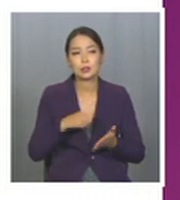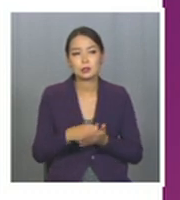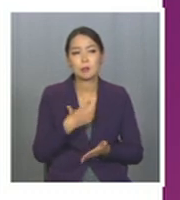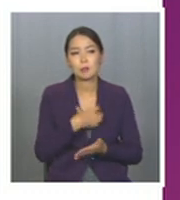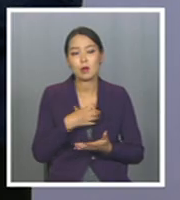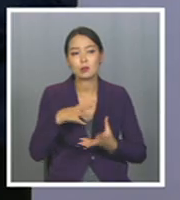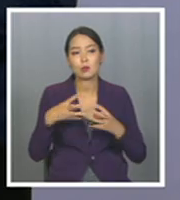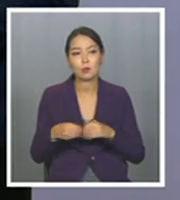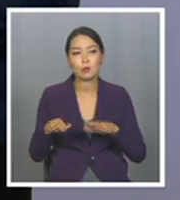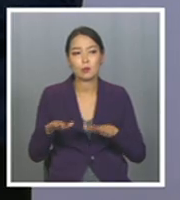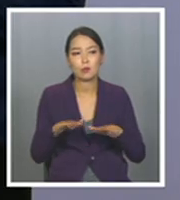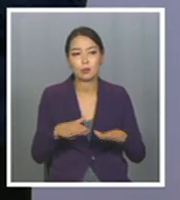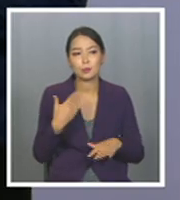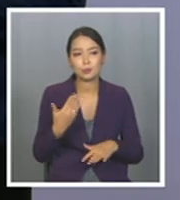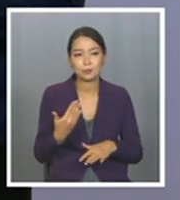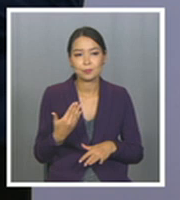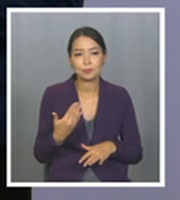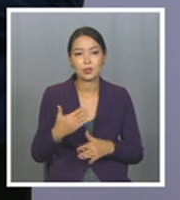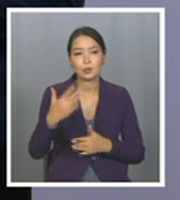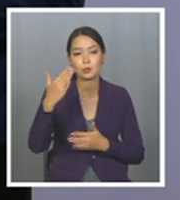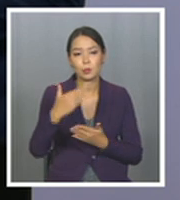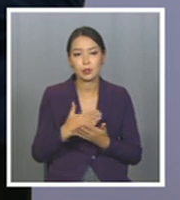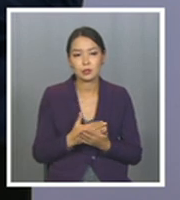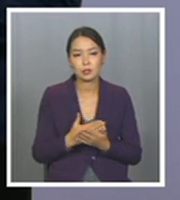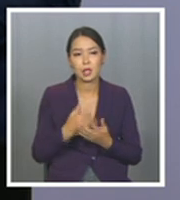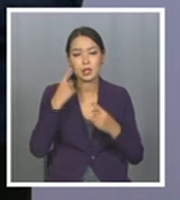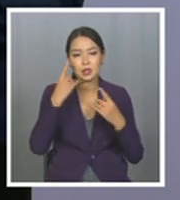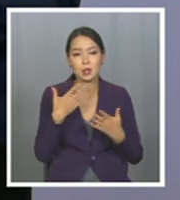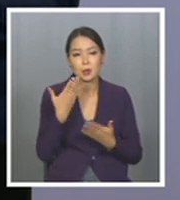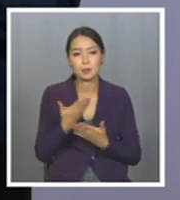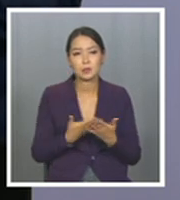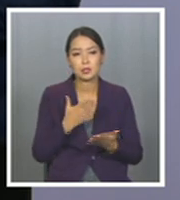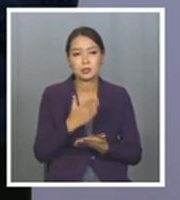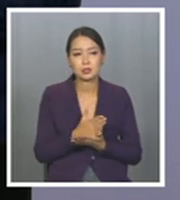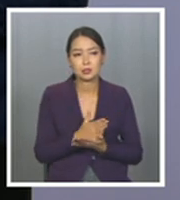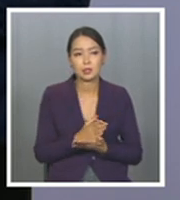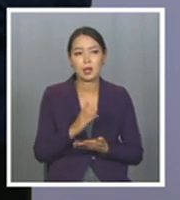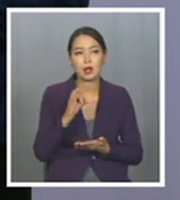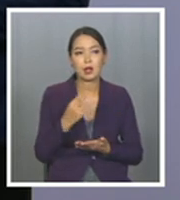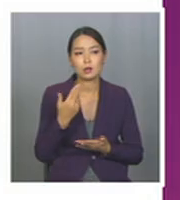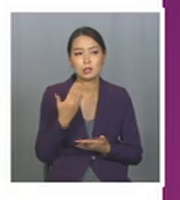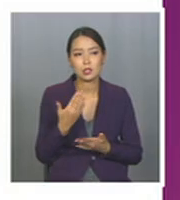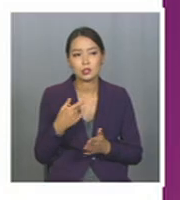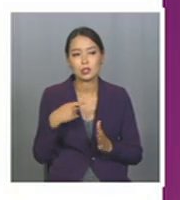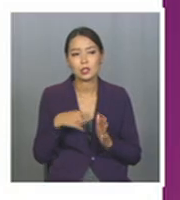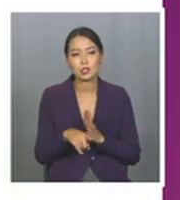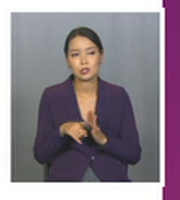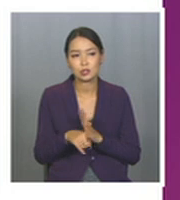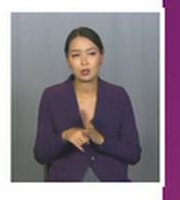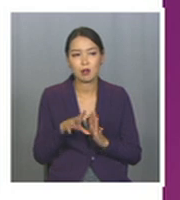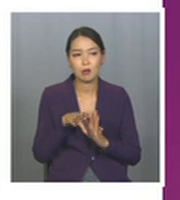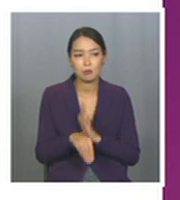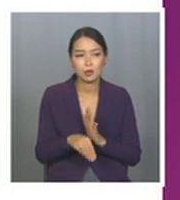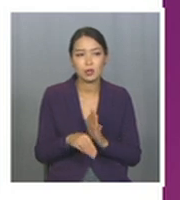көрейік. Ендеше сіздерге төменде нақты мысалдар берілген. Әлеуметтік желідегі алшақтықтың болуы, кеңестік идеологияға қайшы